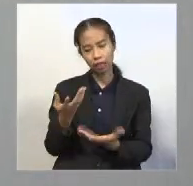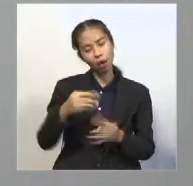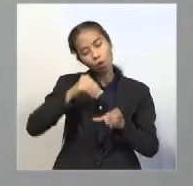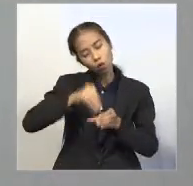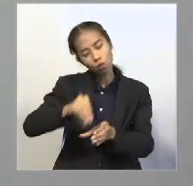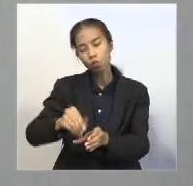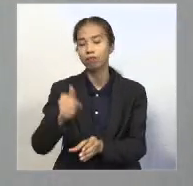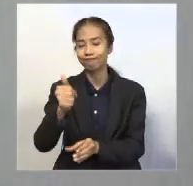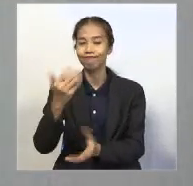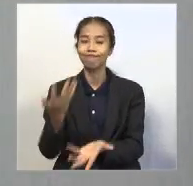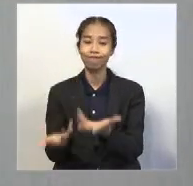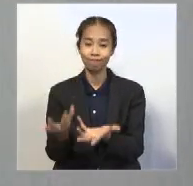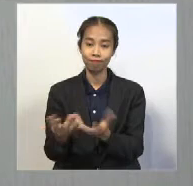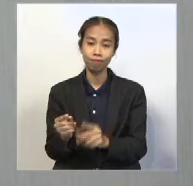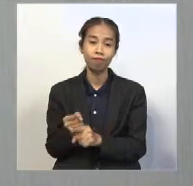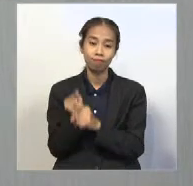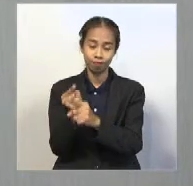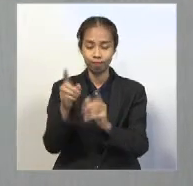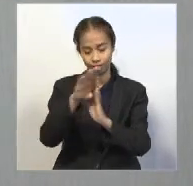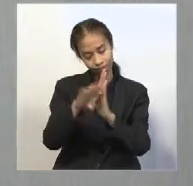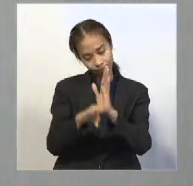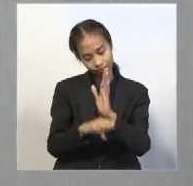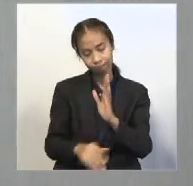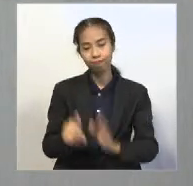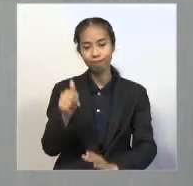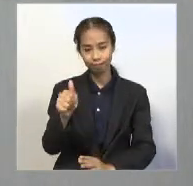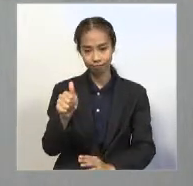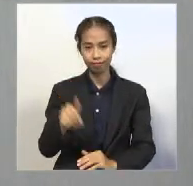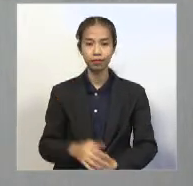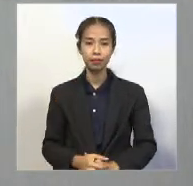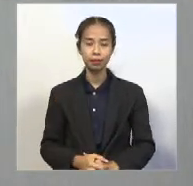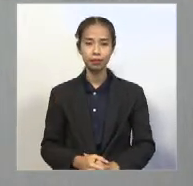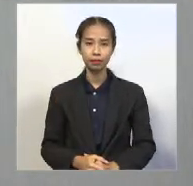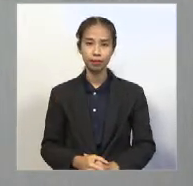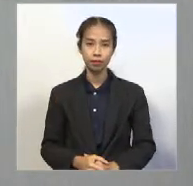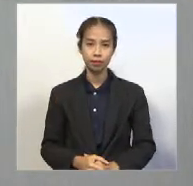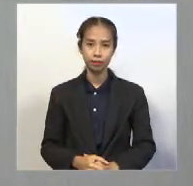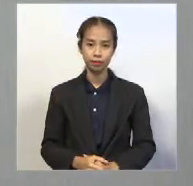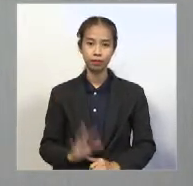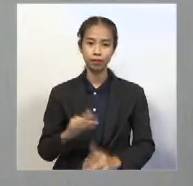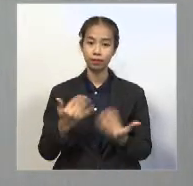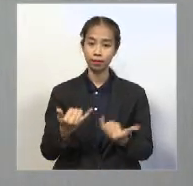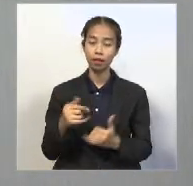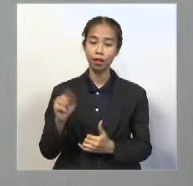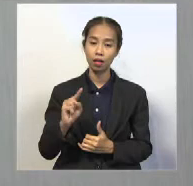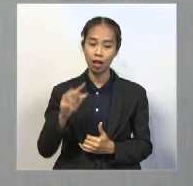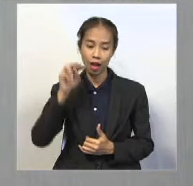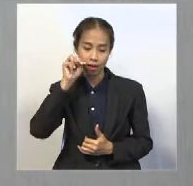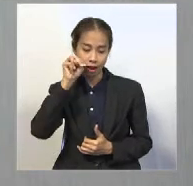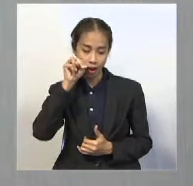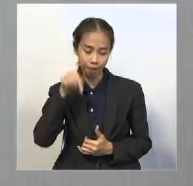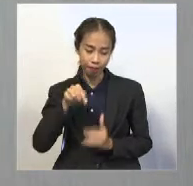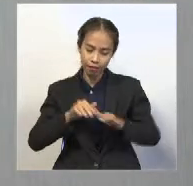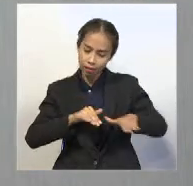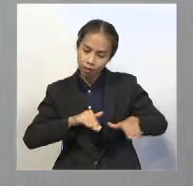าะปลูกตามขั้นตอนเรียบร้อยครับแล้วก็ในส่วนของน้ำที่จะเตรียมการ